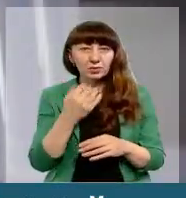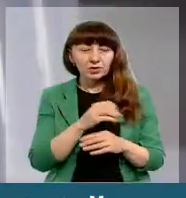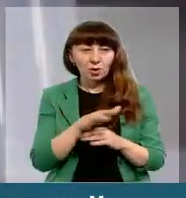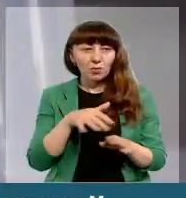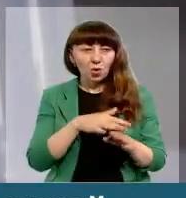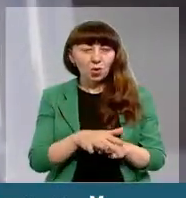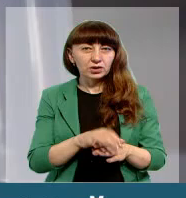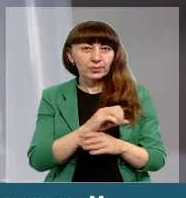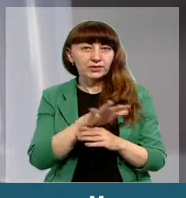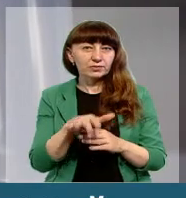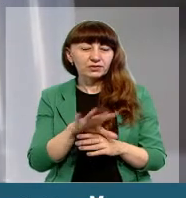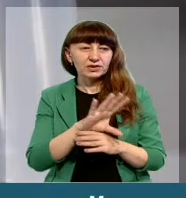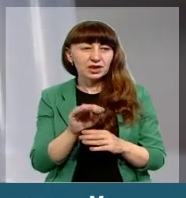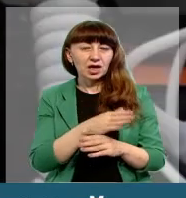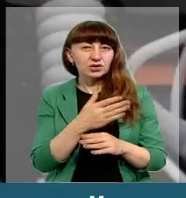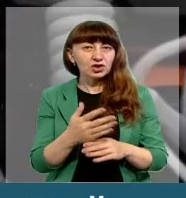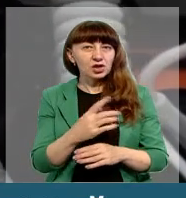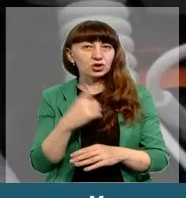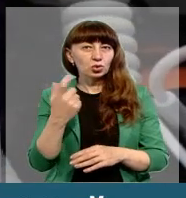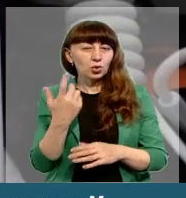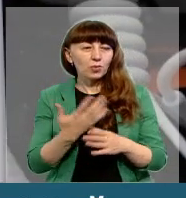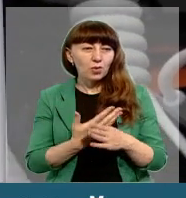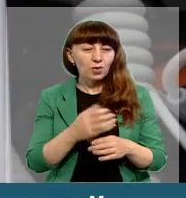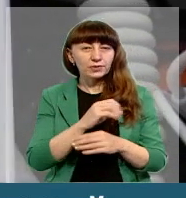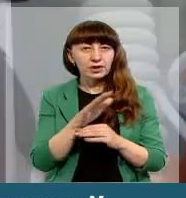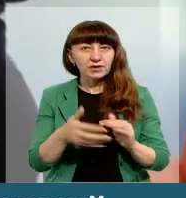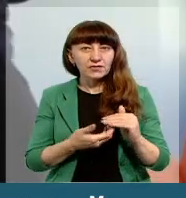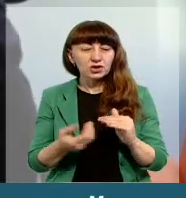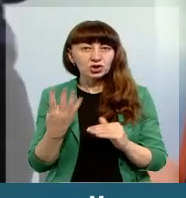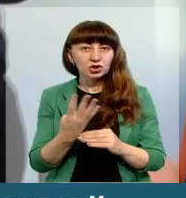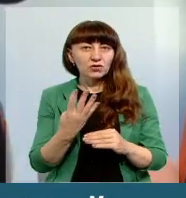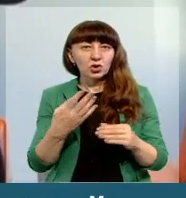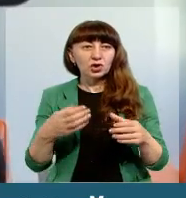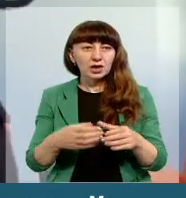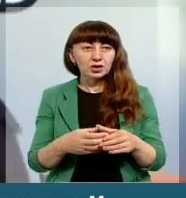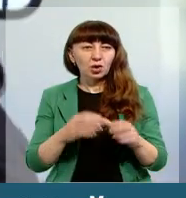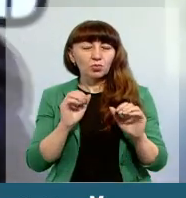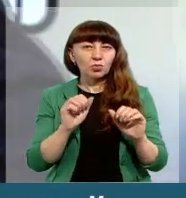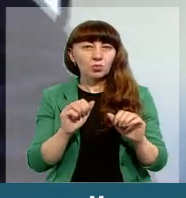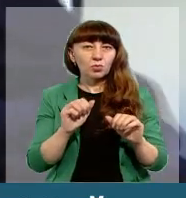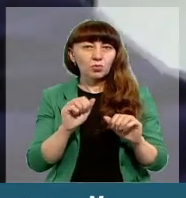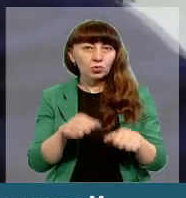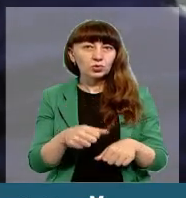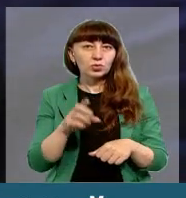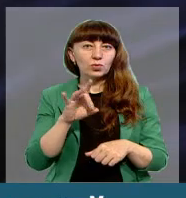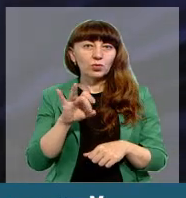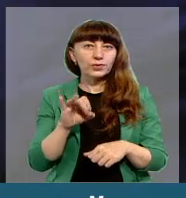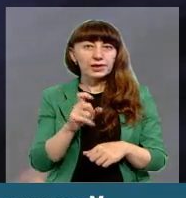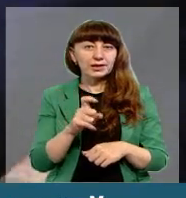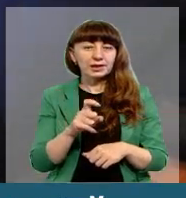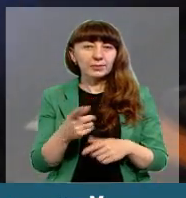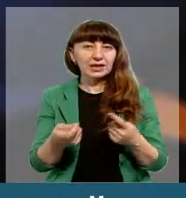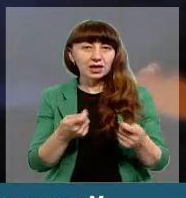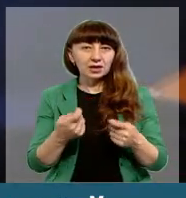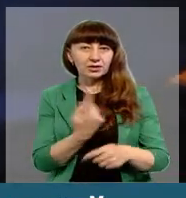всех расходов отделения скорой помощи. Обслуживать вызовы 4 категории будут мобильные бригады. Их будут создавать в